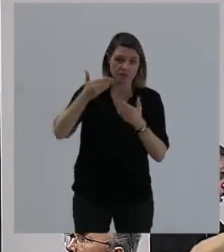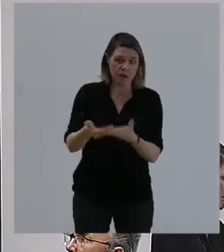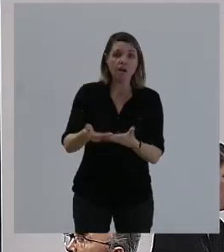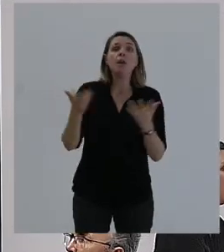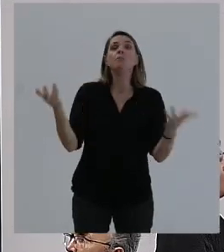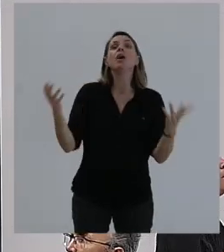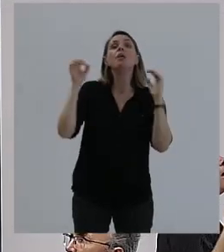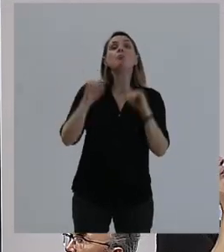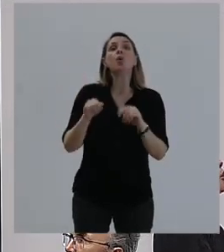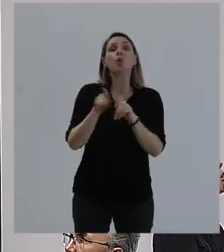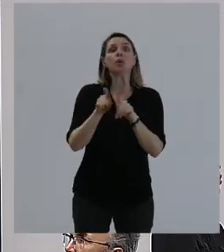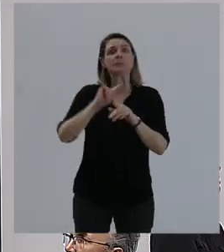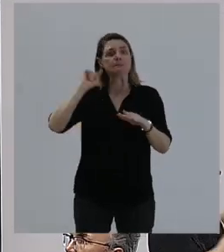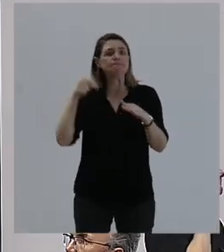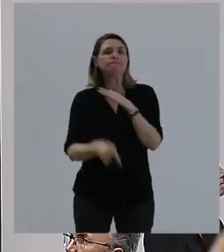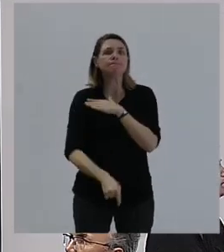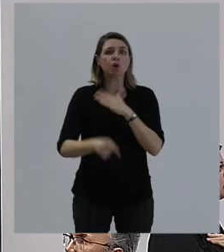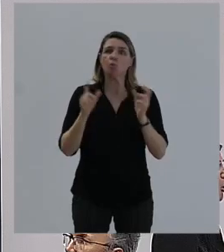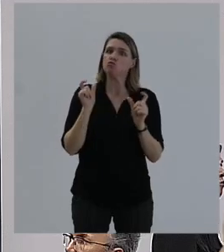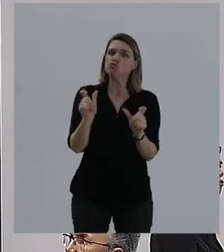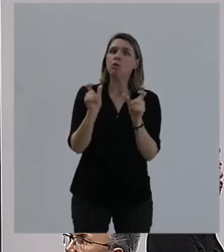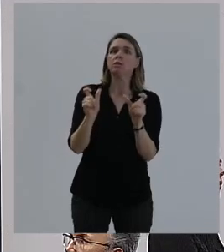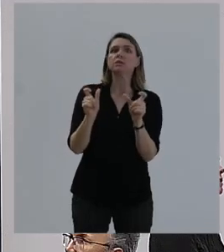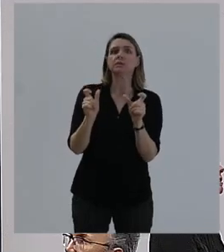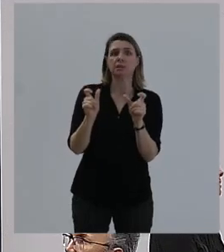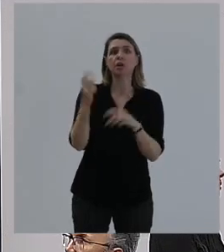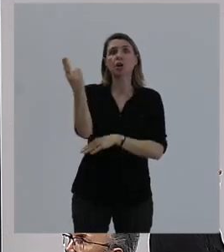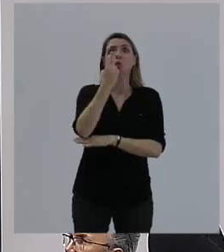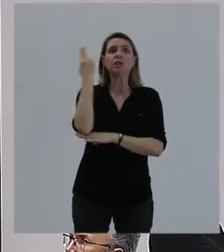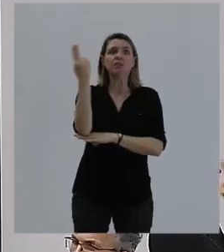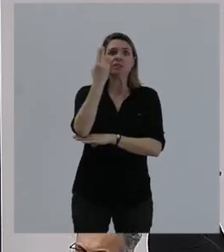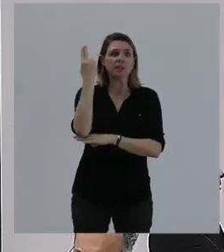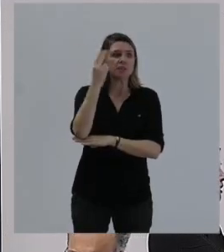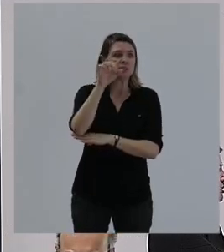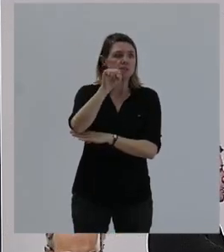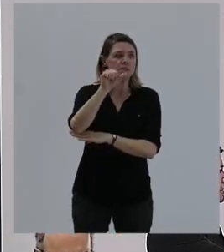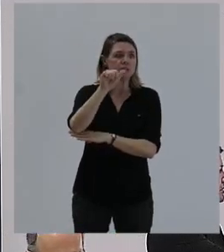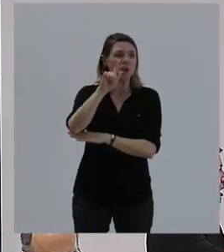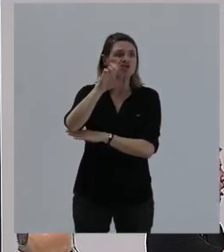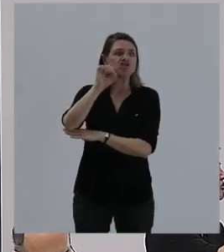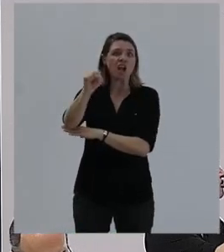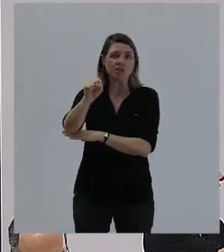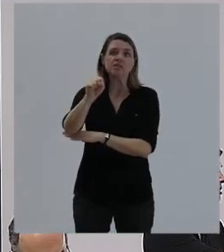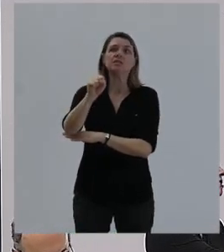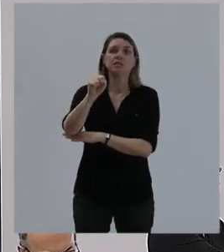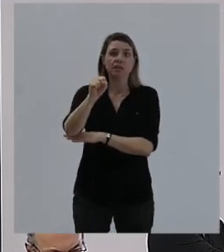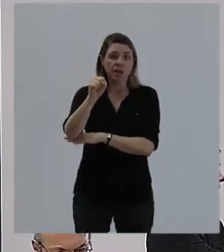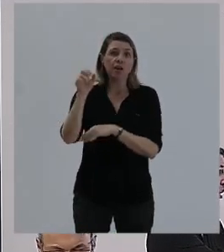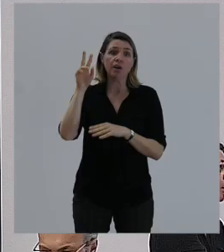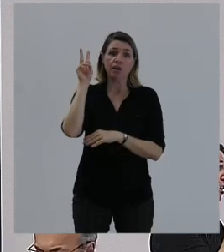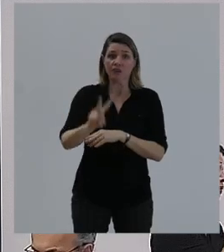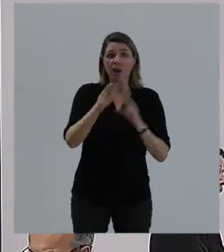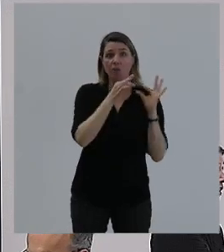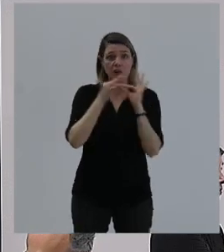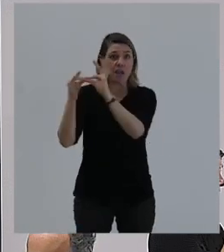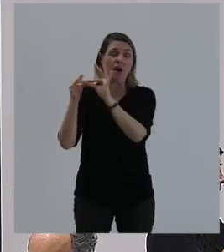Mais je pense qu'on peut aller plus loin. On a la chance d'être dans une université SHS, et c'est de faire le lien avec ce que font un